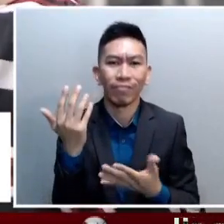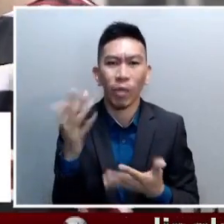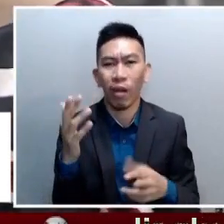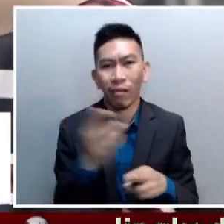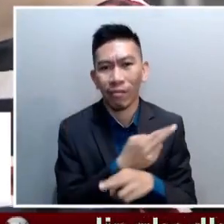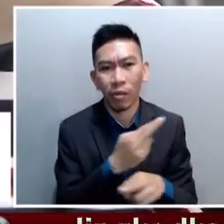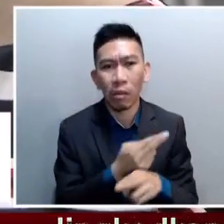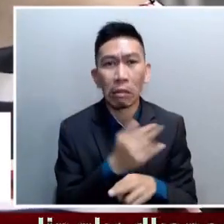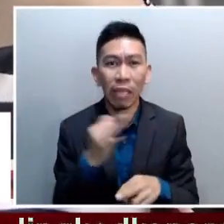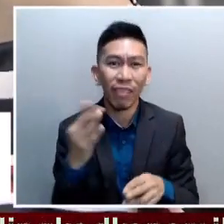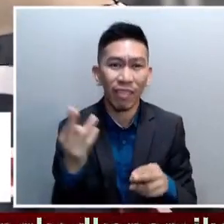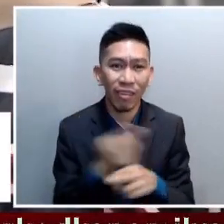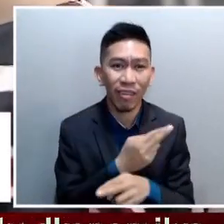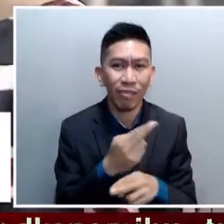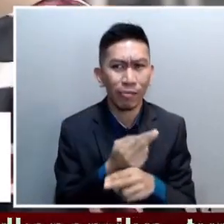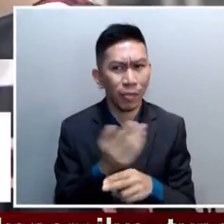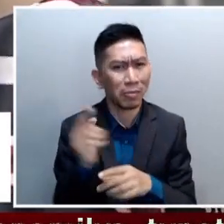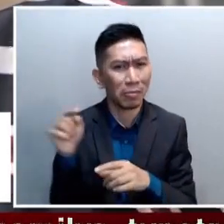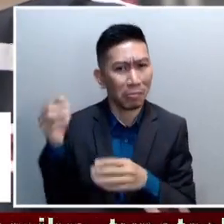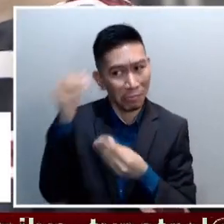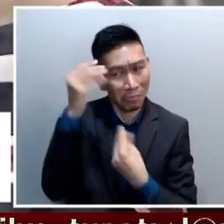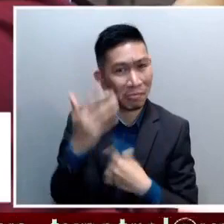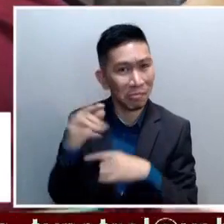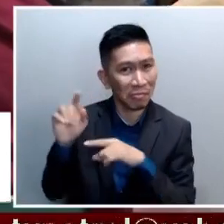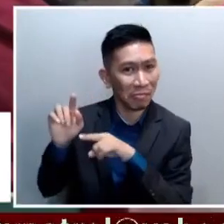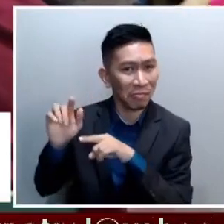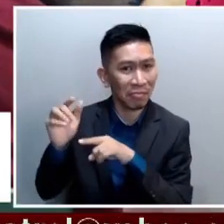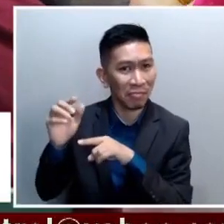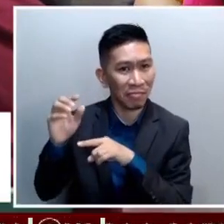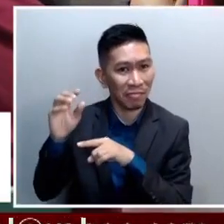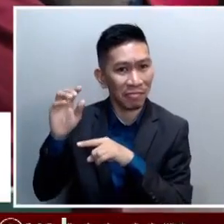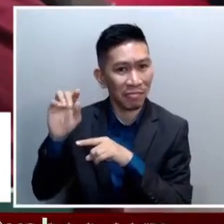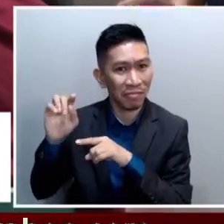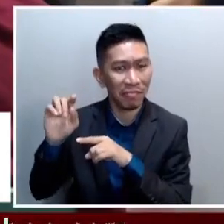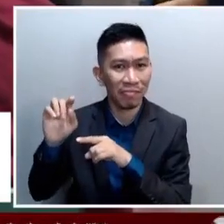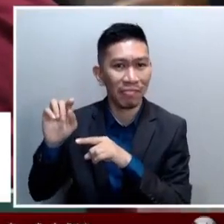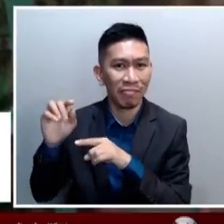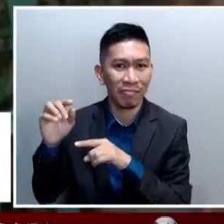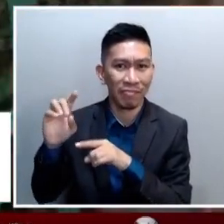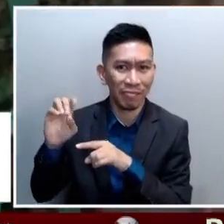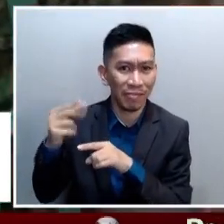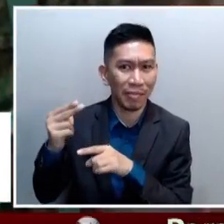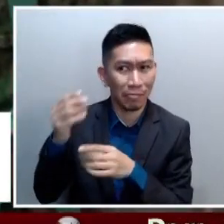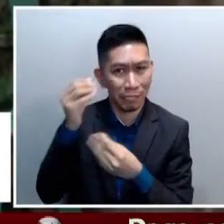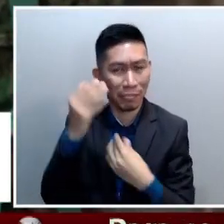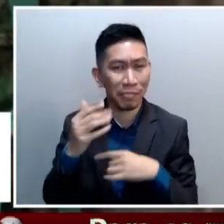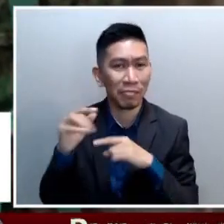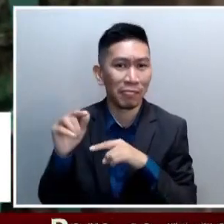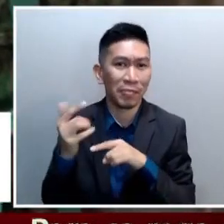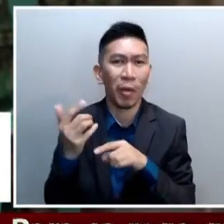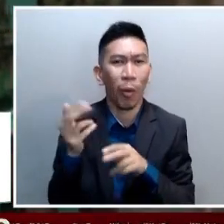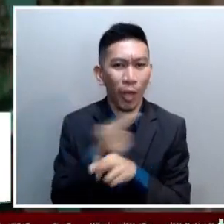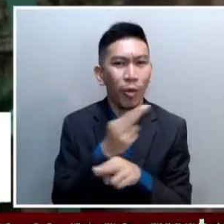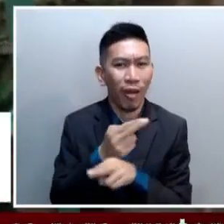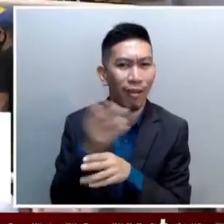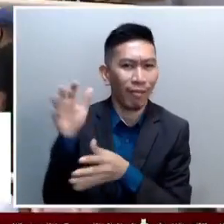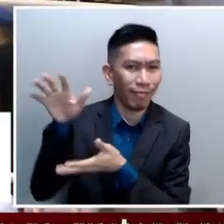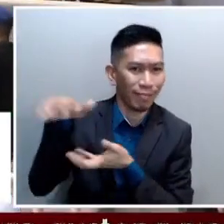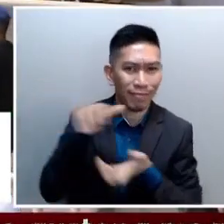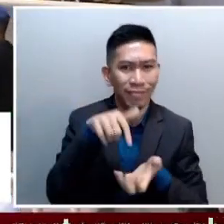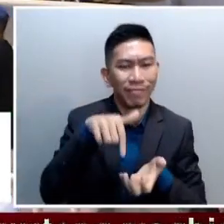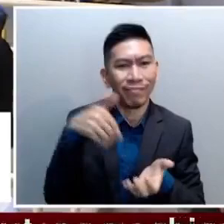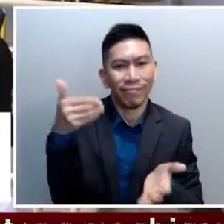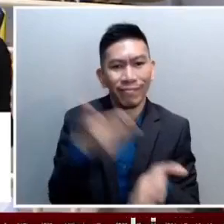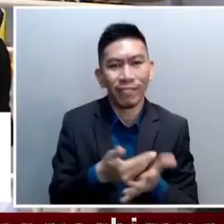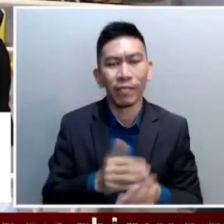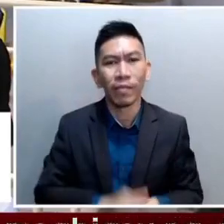na raw, sabi nila si Vince at saka si Charlie. Apila ng alkalde ng lungsod sa national government.